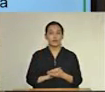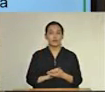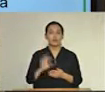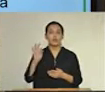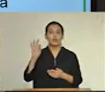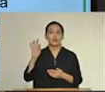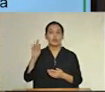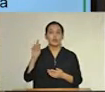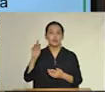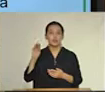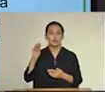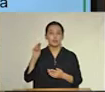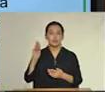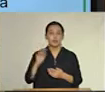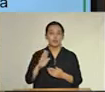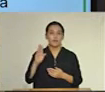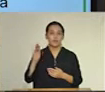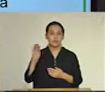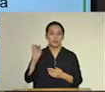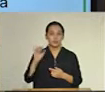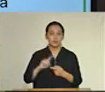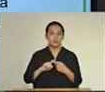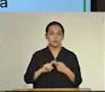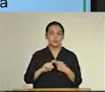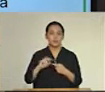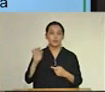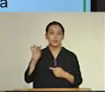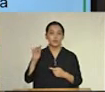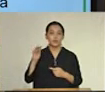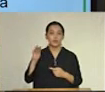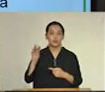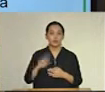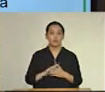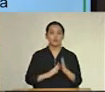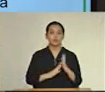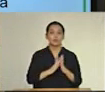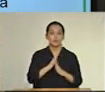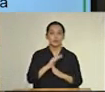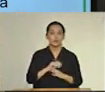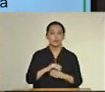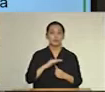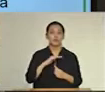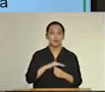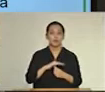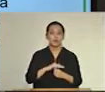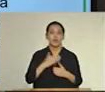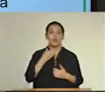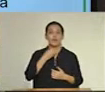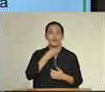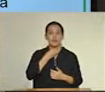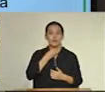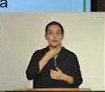bu viruslar, mikroorganizmlar, o'simliklar, zamburug'lar,